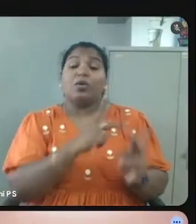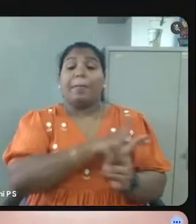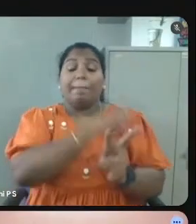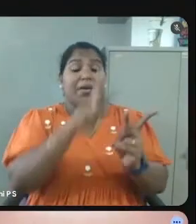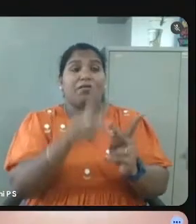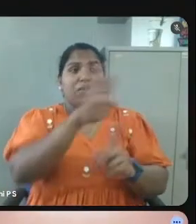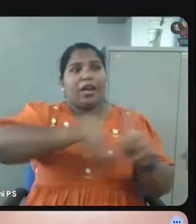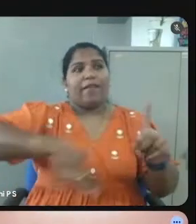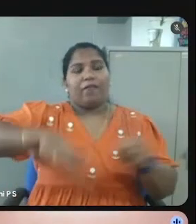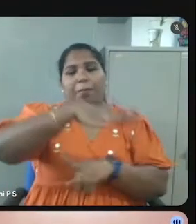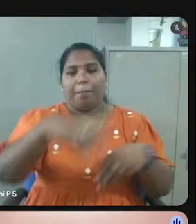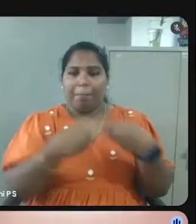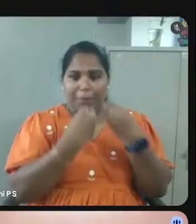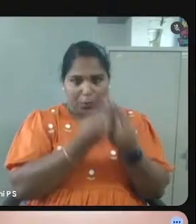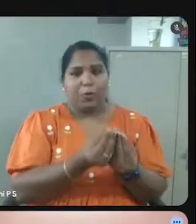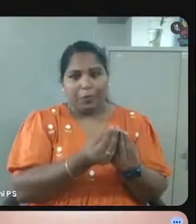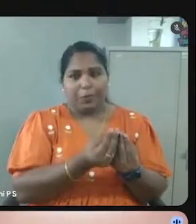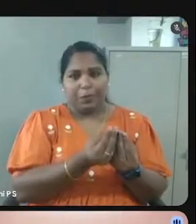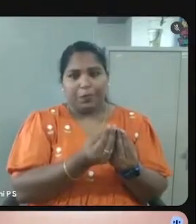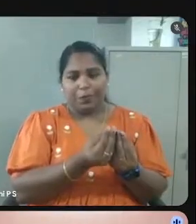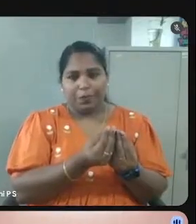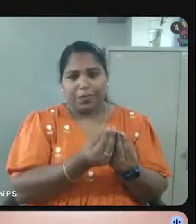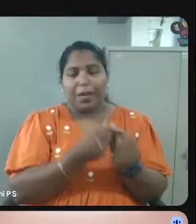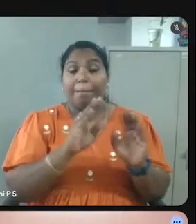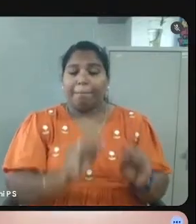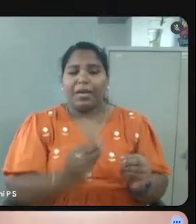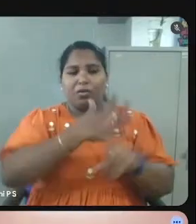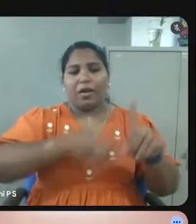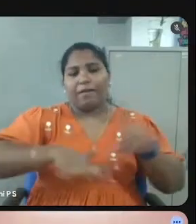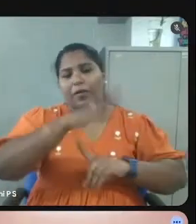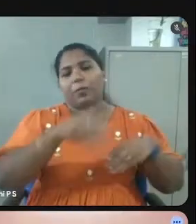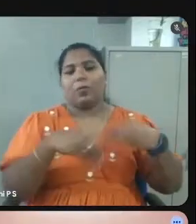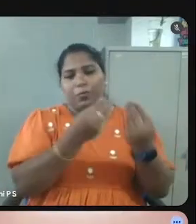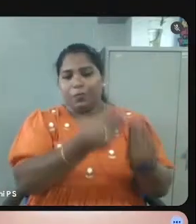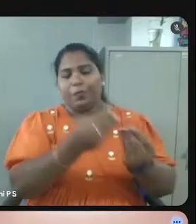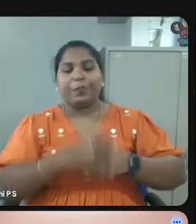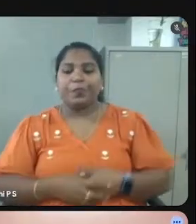ഒന്ന് വളരെ ഒരു നമുക്ക് സാധ്യമാവും.